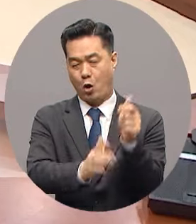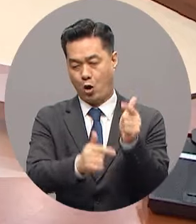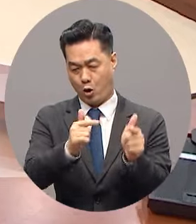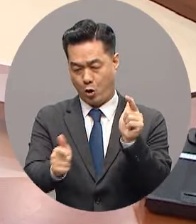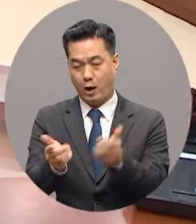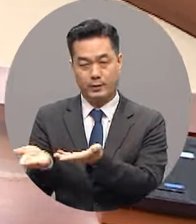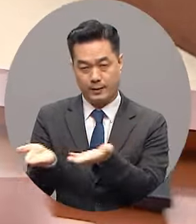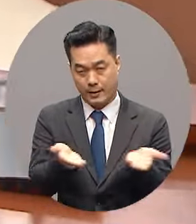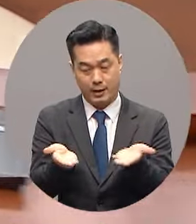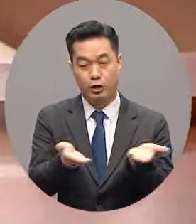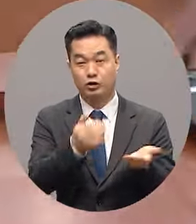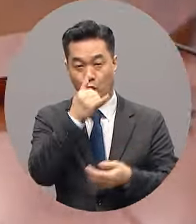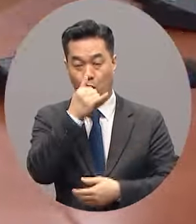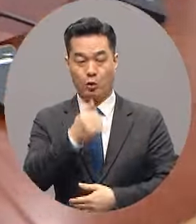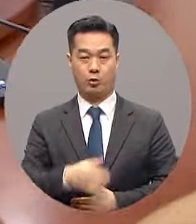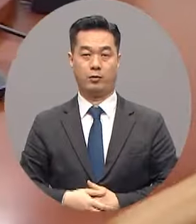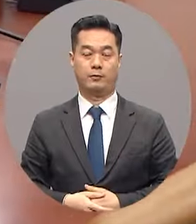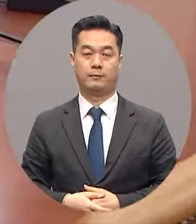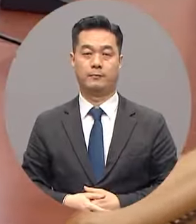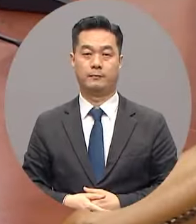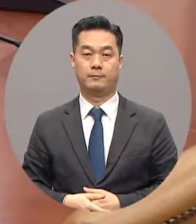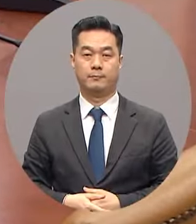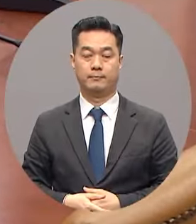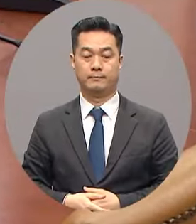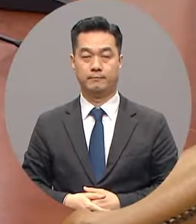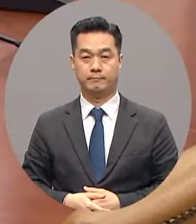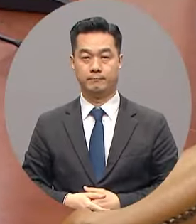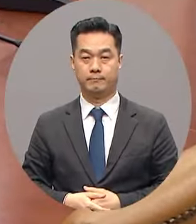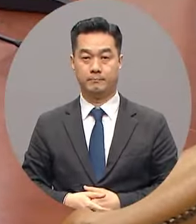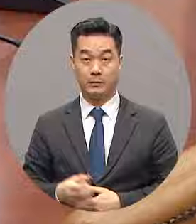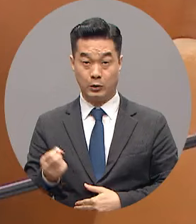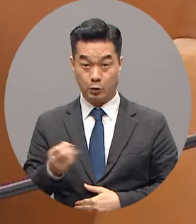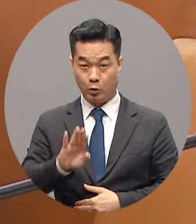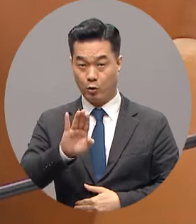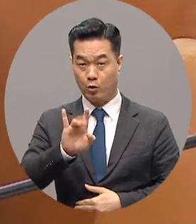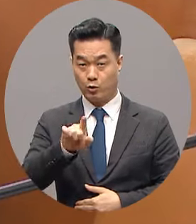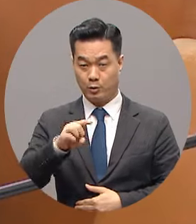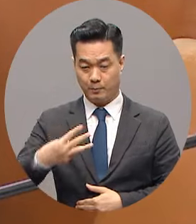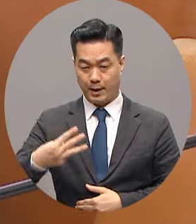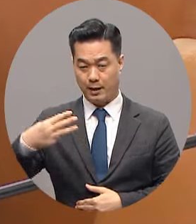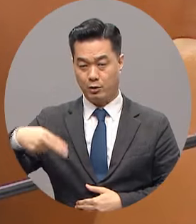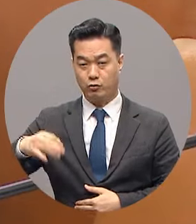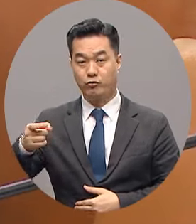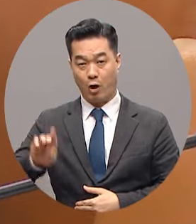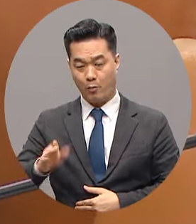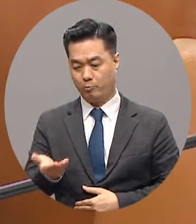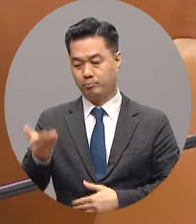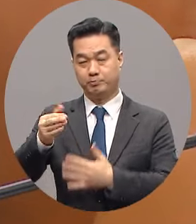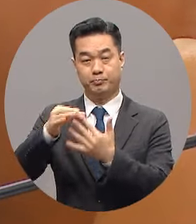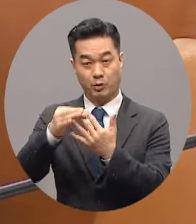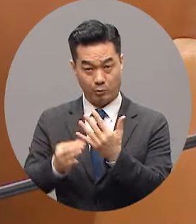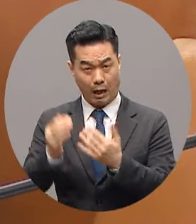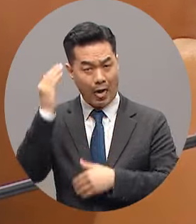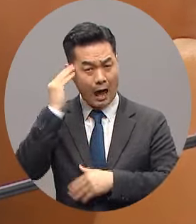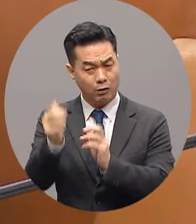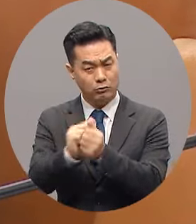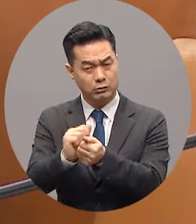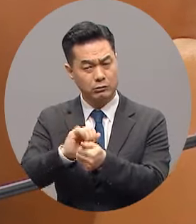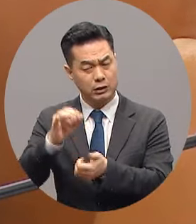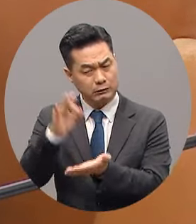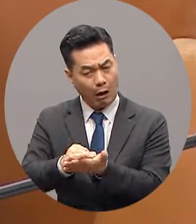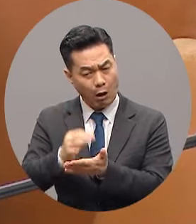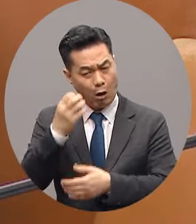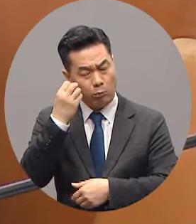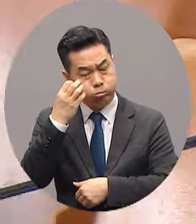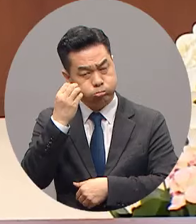인센티브를 제공하겠다고 밝혔습니다. 금융당국은 밸류업 프로그램이 만성적인 한국 증시 저평가, 즉